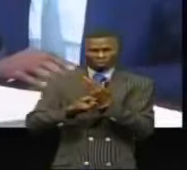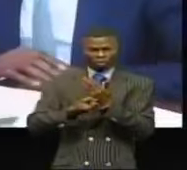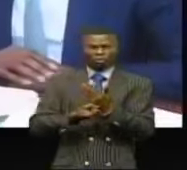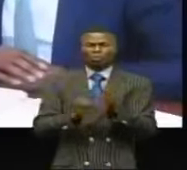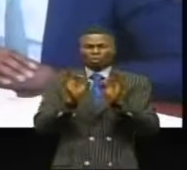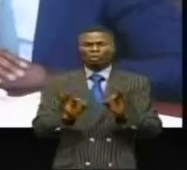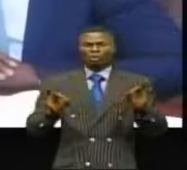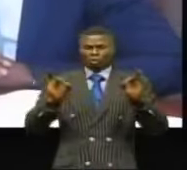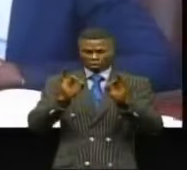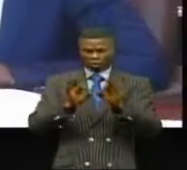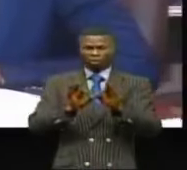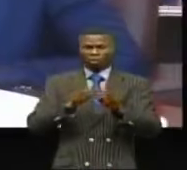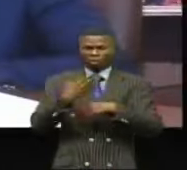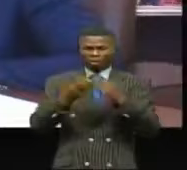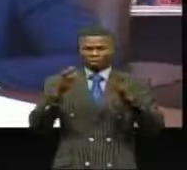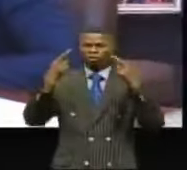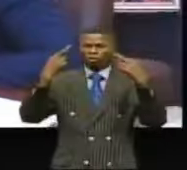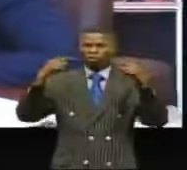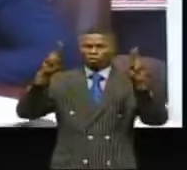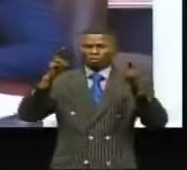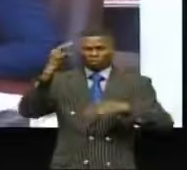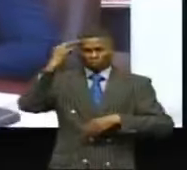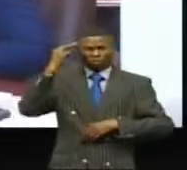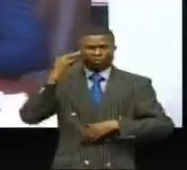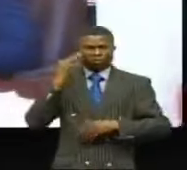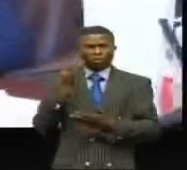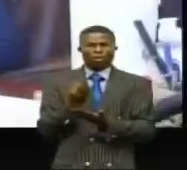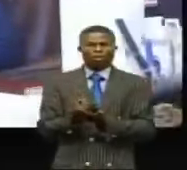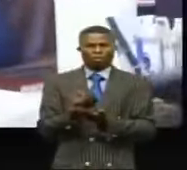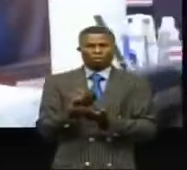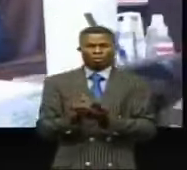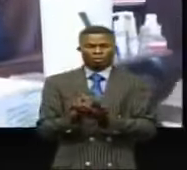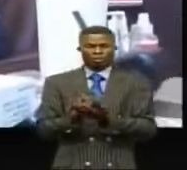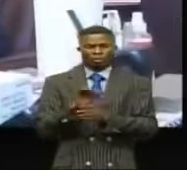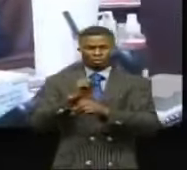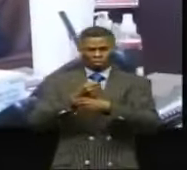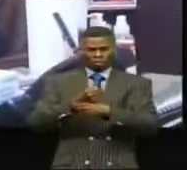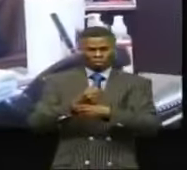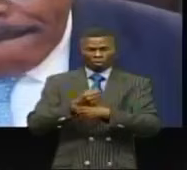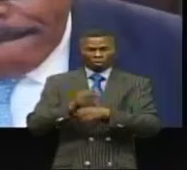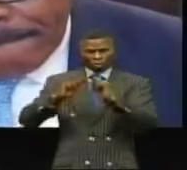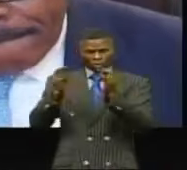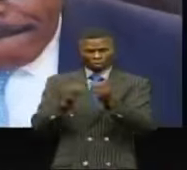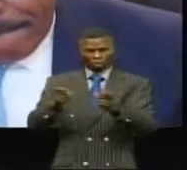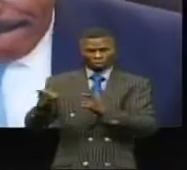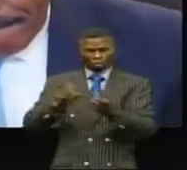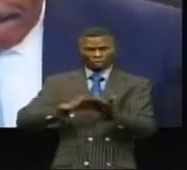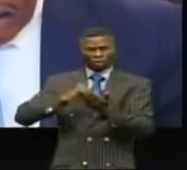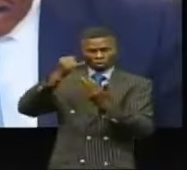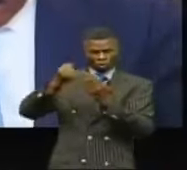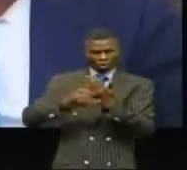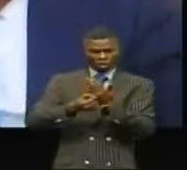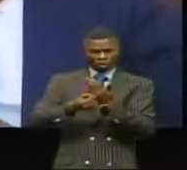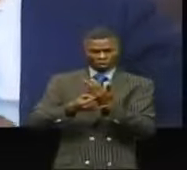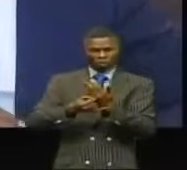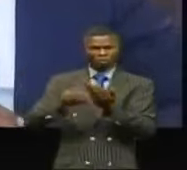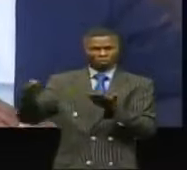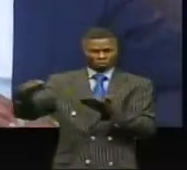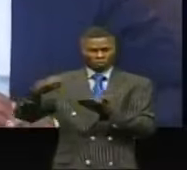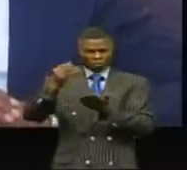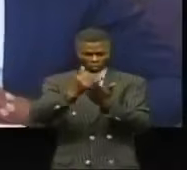d'en assurer le succès, le ministère des Finances a créé une unité de gestion de ce projet et a recruté